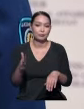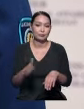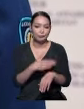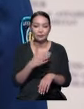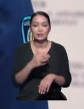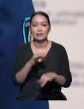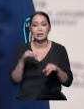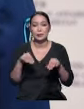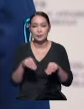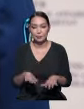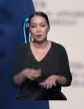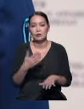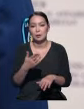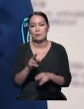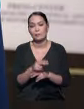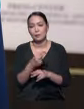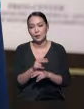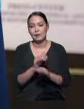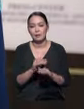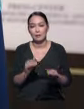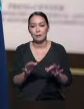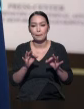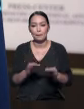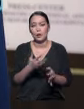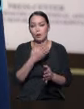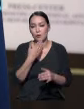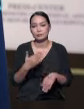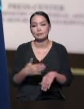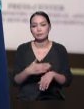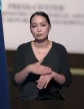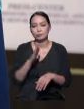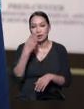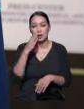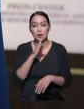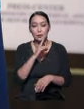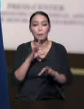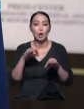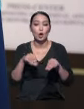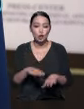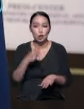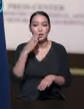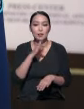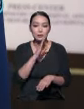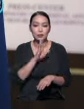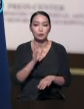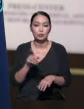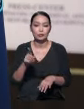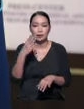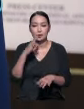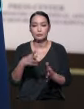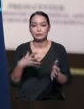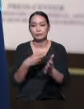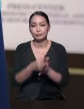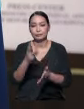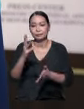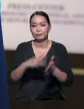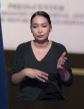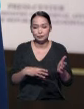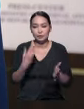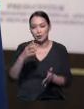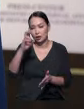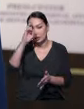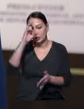непринятие мер по воспитанию детей. Кроме того, по решению суда родителями будет возмещен ущерб, причиненный